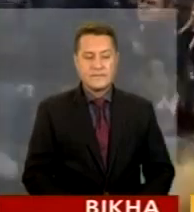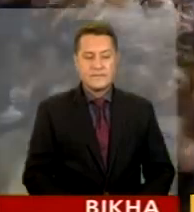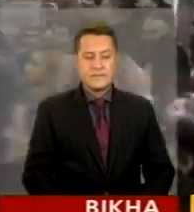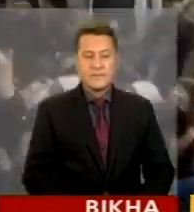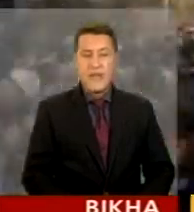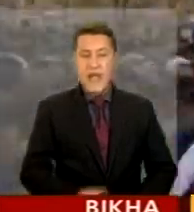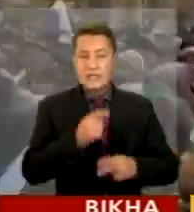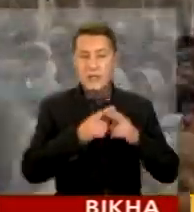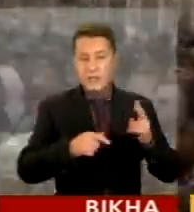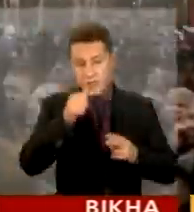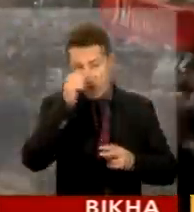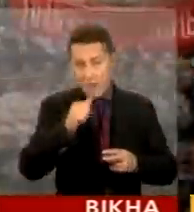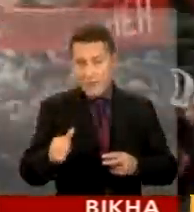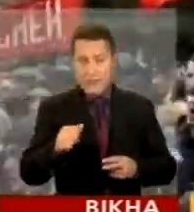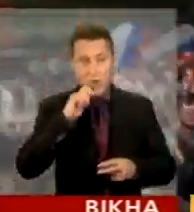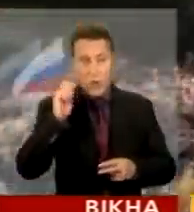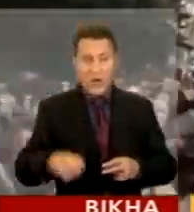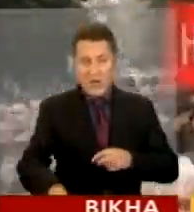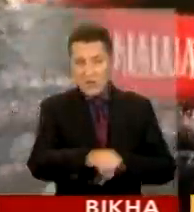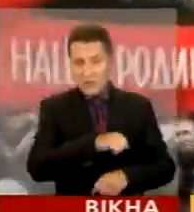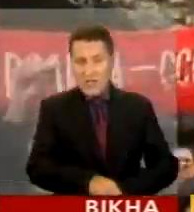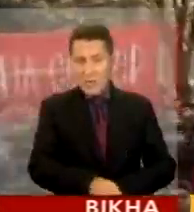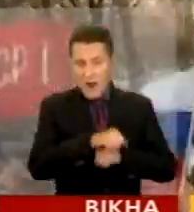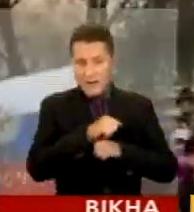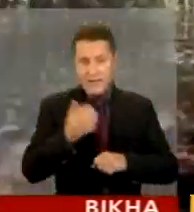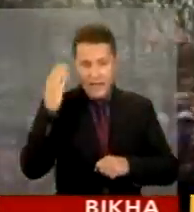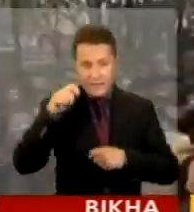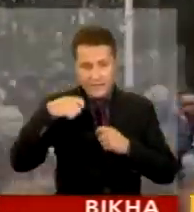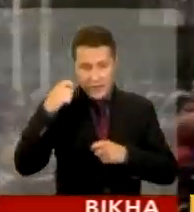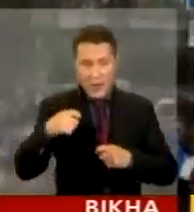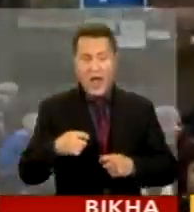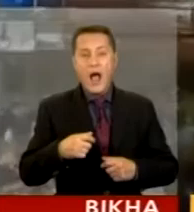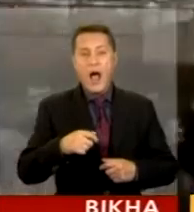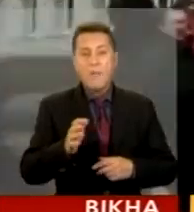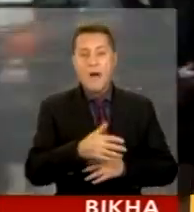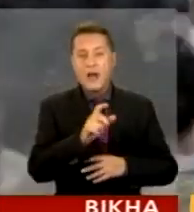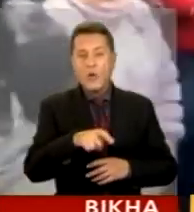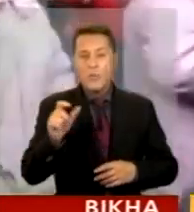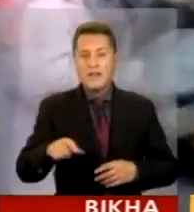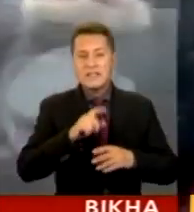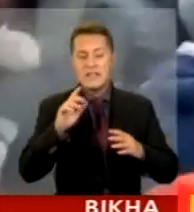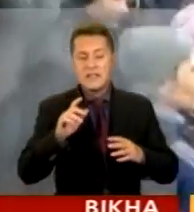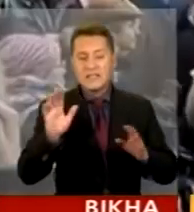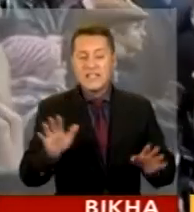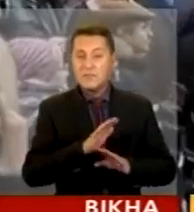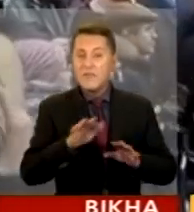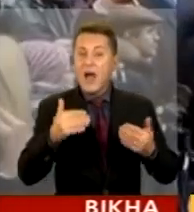За півтора місяця Україну замайданило. Деякі маріупольці, обдурені російською пропагандою, заспівали вже